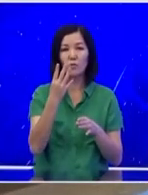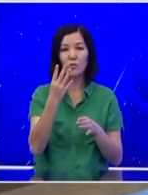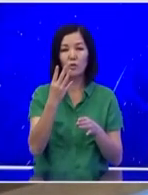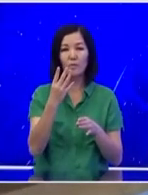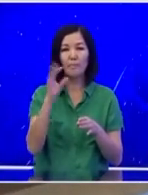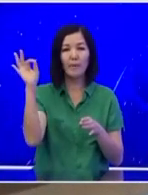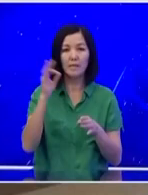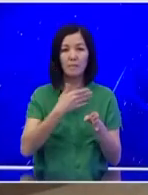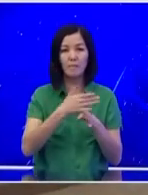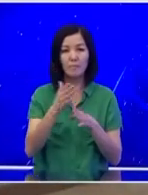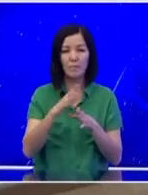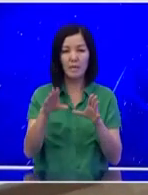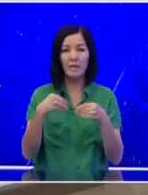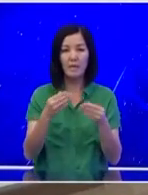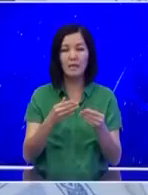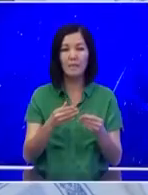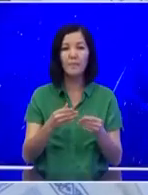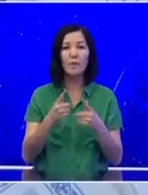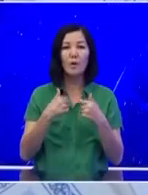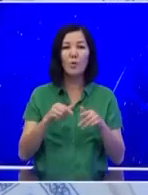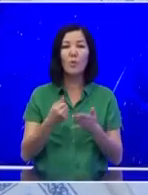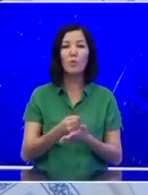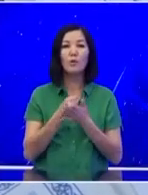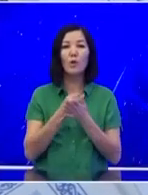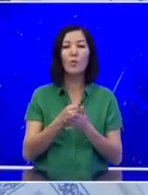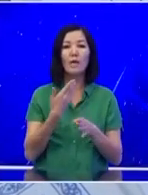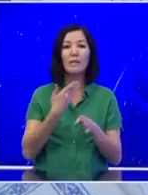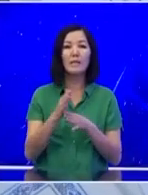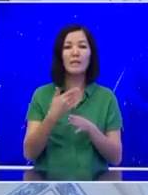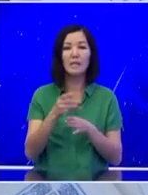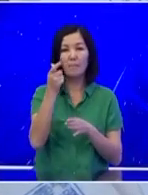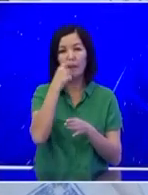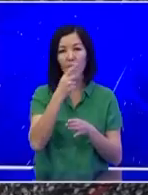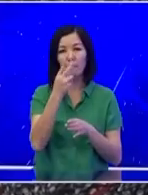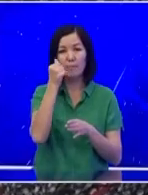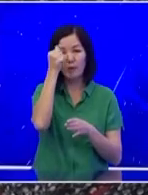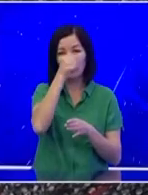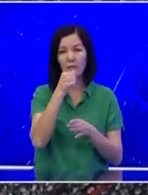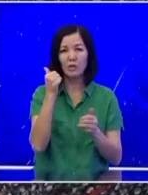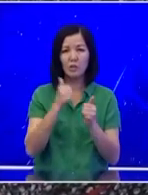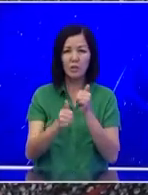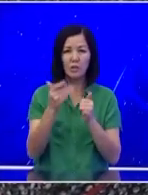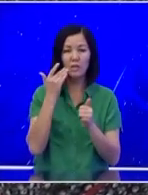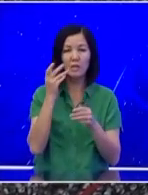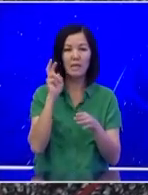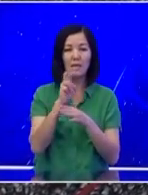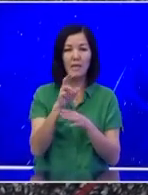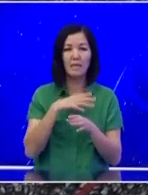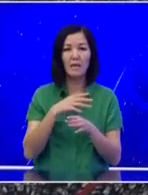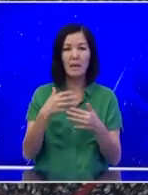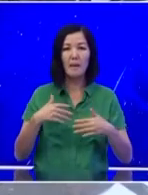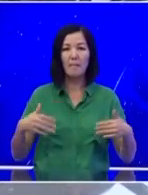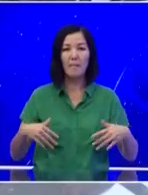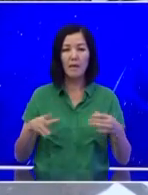Қанат Омаров ауыл шаруашылығын қаржылай қолдау қорының өкілі, кредит менеджері. Панфилов ауданына бір жылдан бері жиі келеді. Себебі бұл өлкеде мал мен